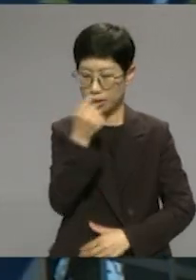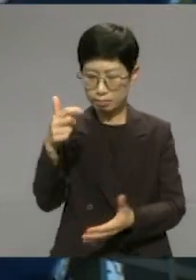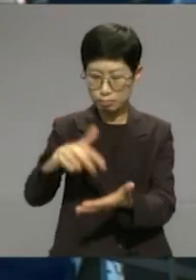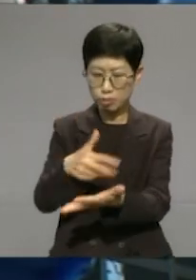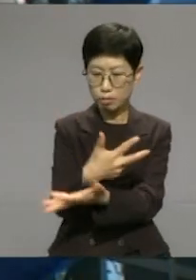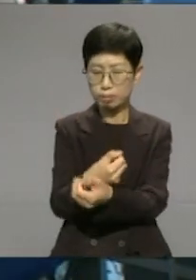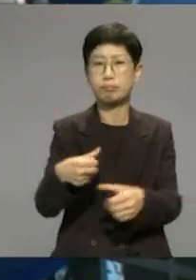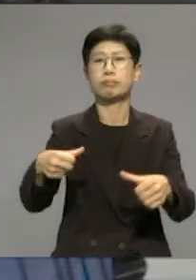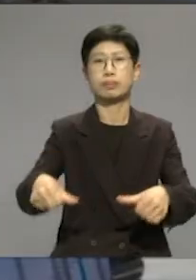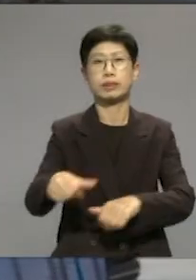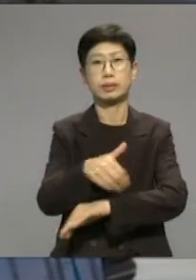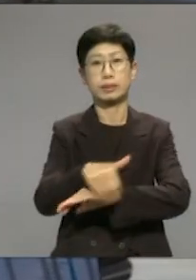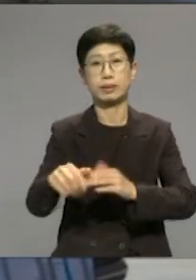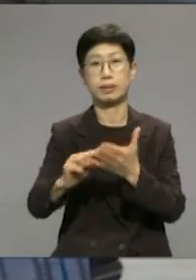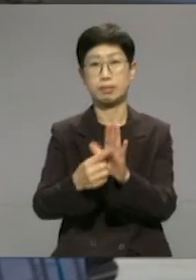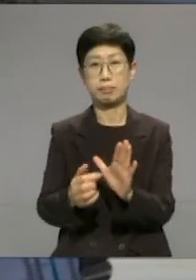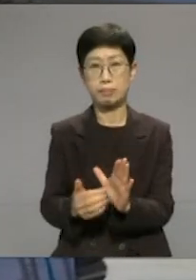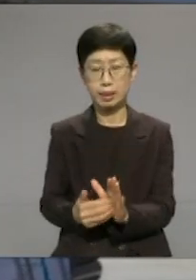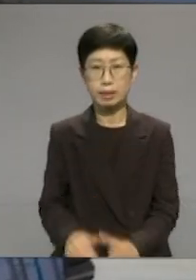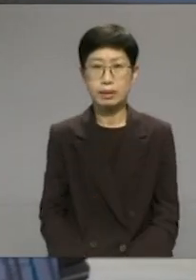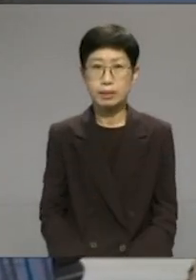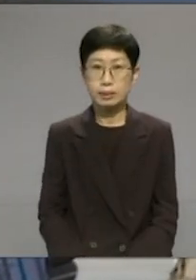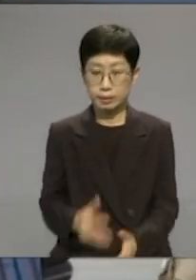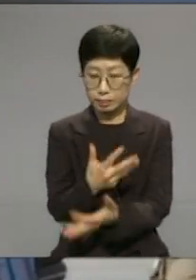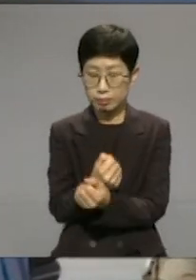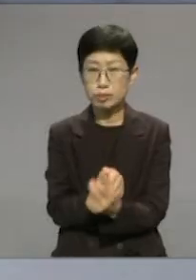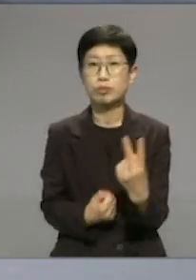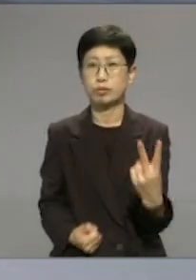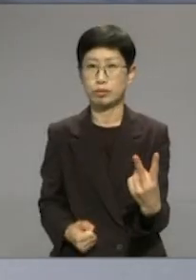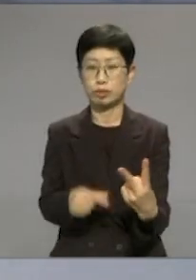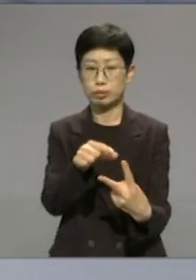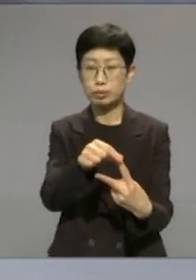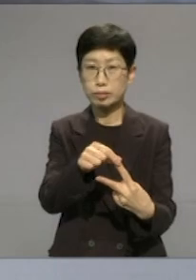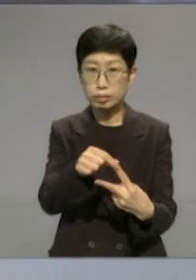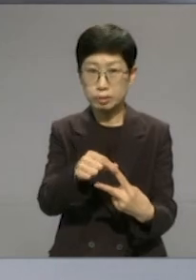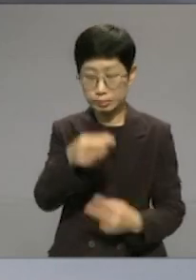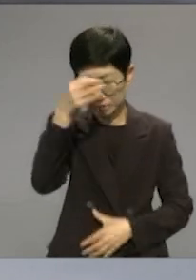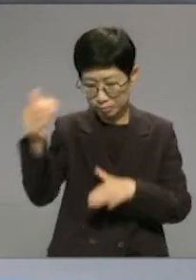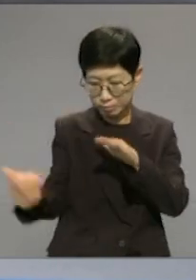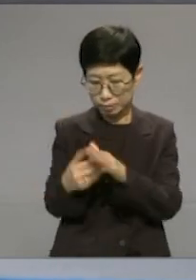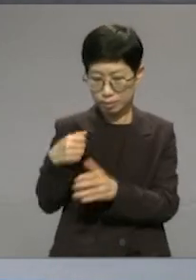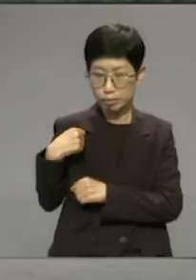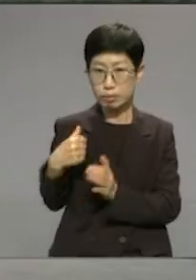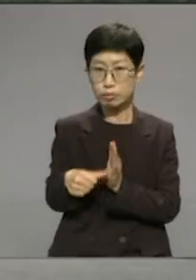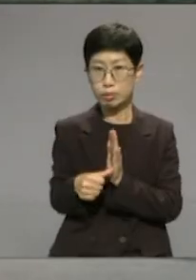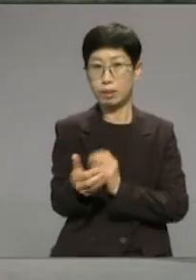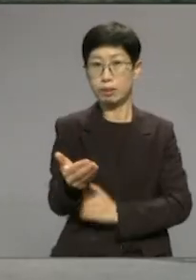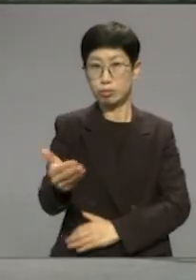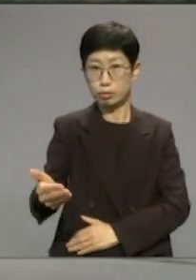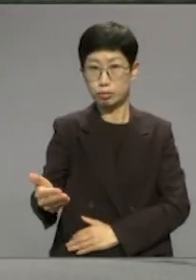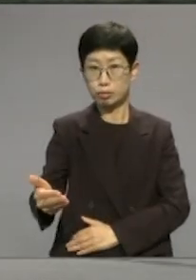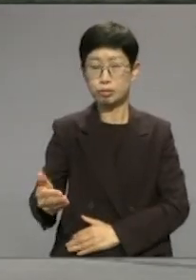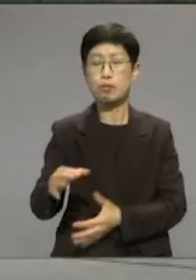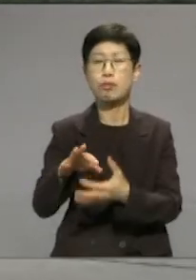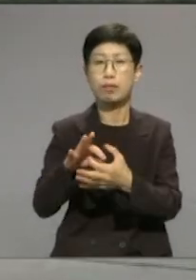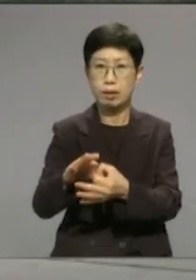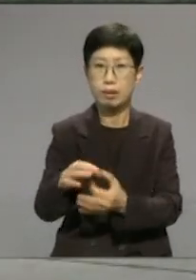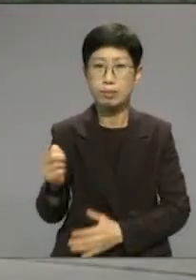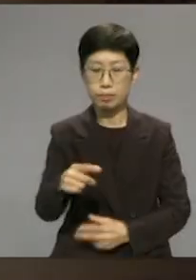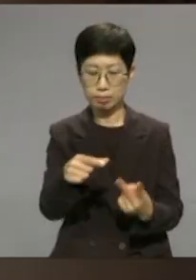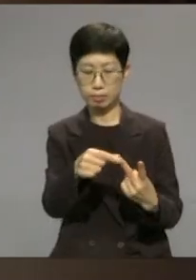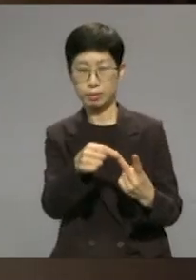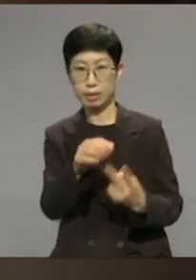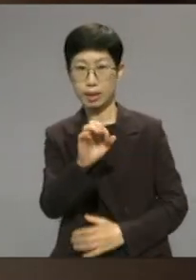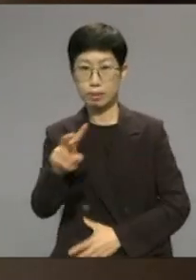외신들은 전했습니다 협정은 두 부분으로 구성되 있습니다 하나는 첨단무기 제공 등 국방안보 관련 내용이고 또 하나는